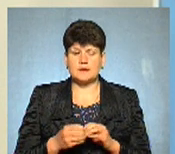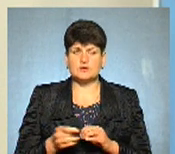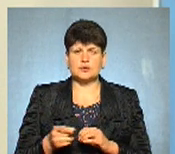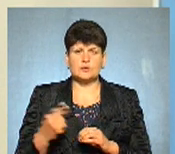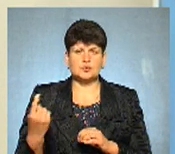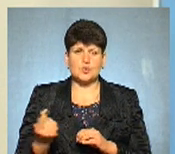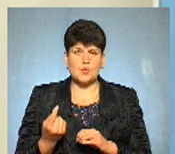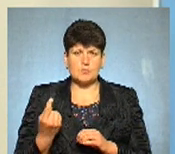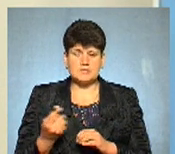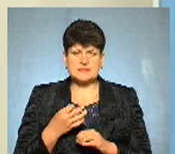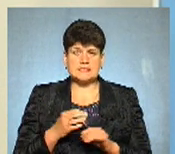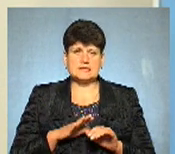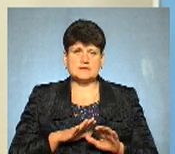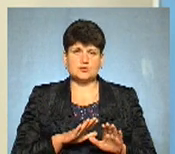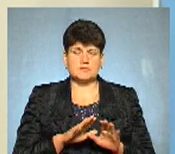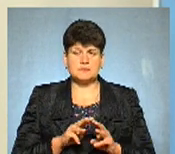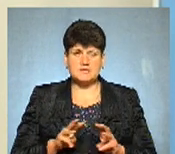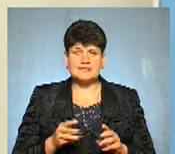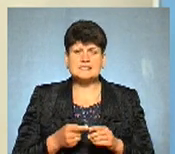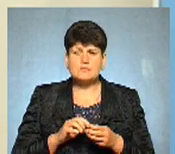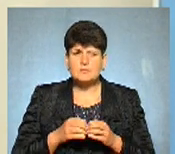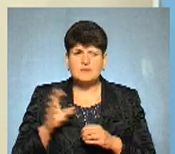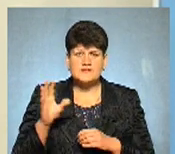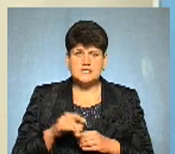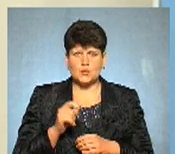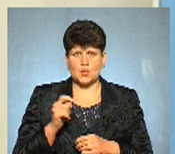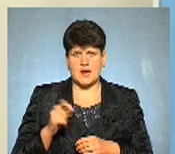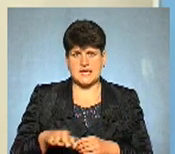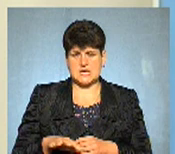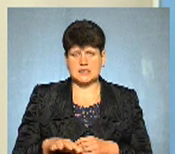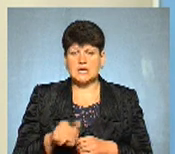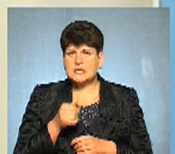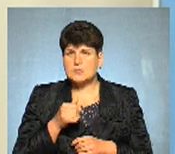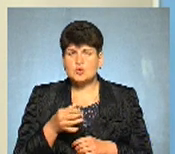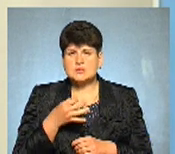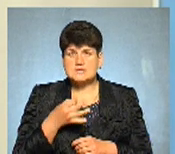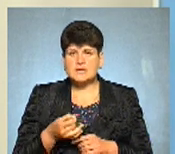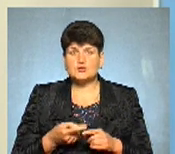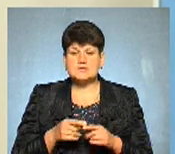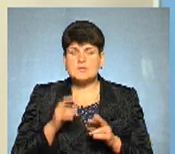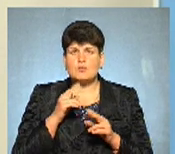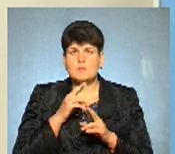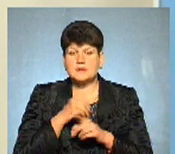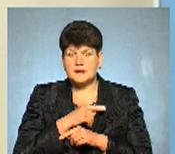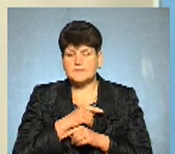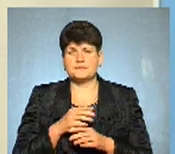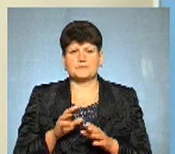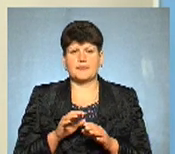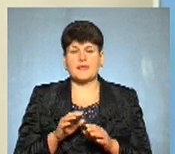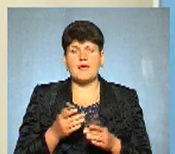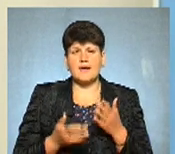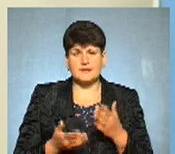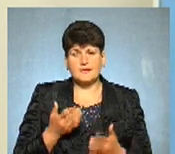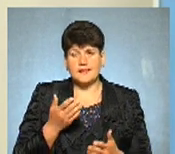значила замміністра, це є проблема всієї України. Ну, не можна назвати це як прорахунки НСЗУ, так, по пакетах,